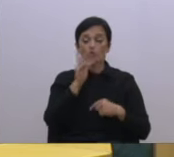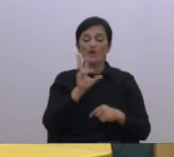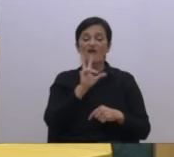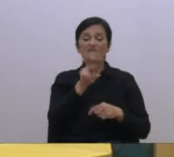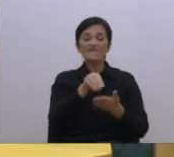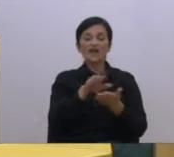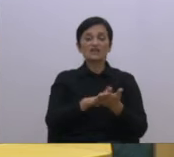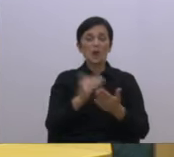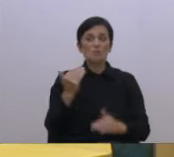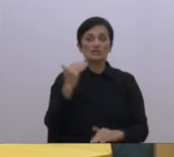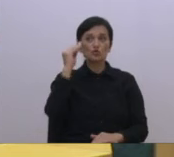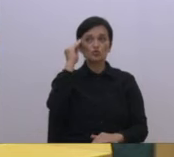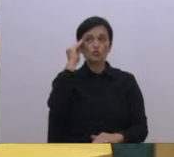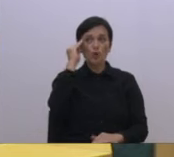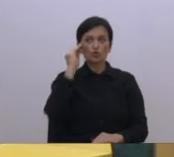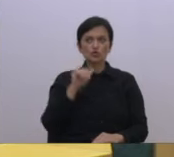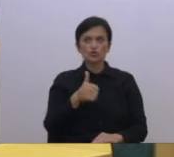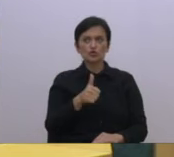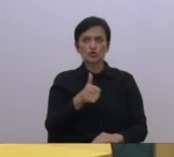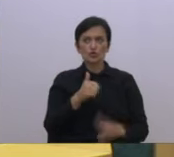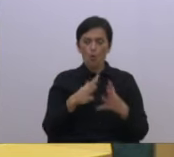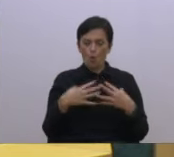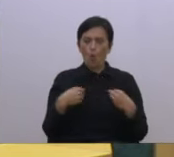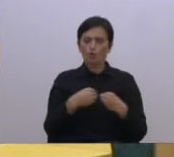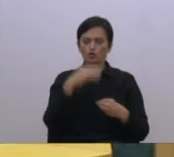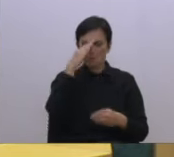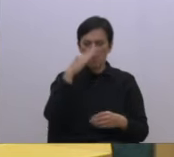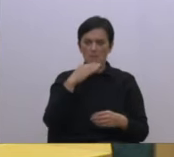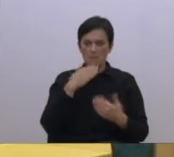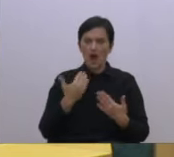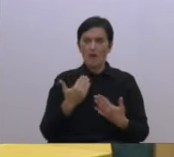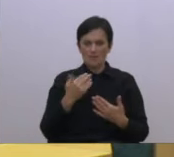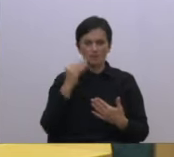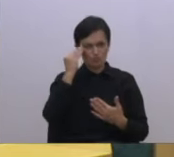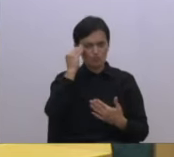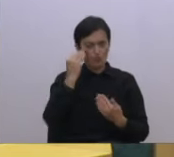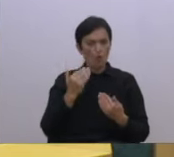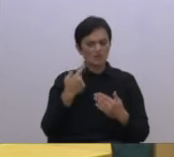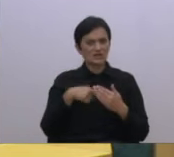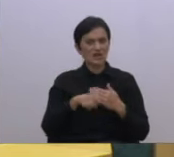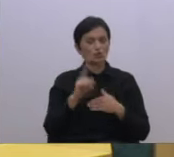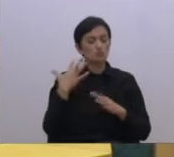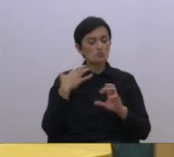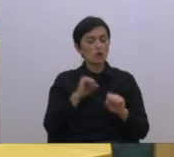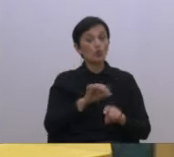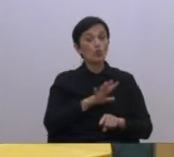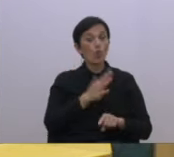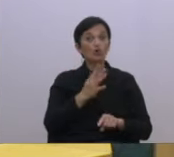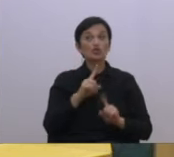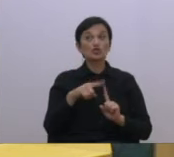მისი პოზიცია, როგორც ოჯახის მამისა და რაღაც ამ პოზიციიდან კიდევაც გარკვეული მხარდაჭერა ჰქონდა